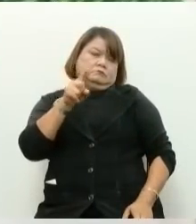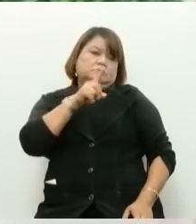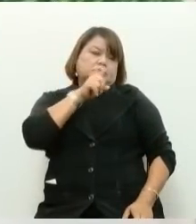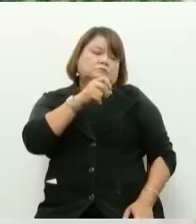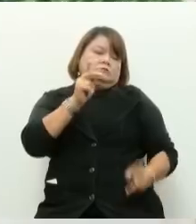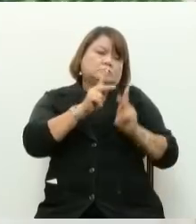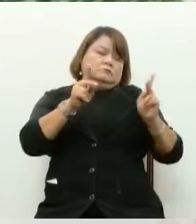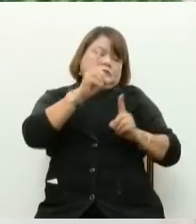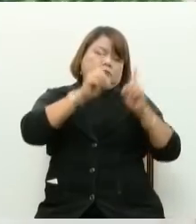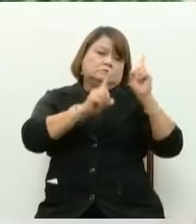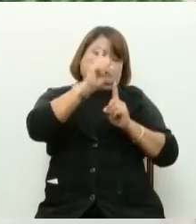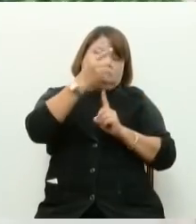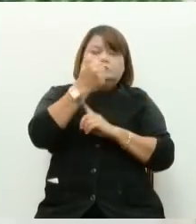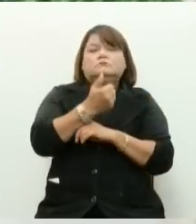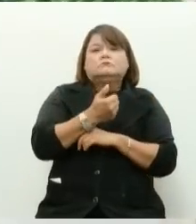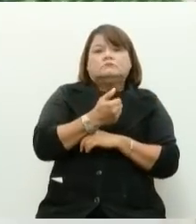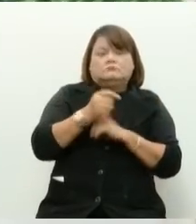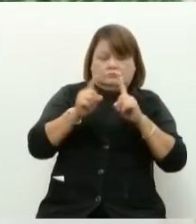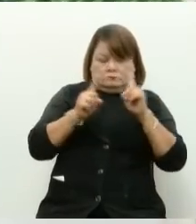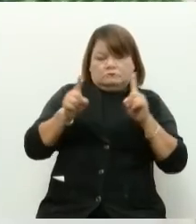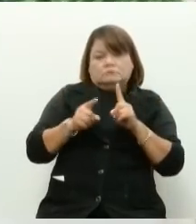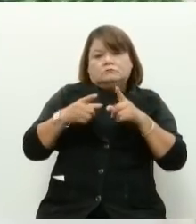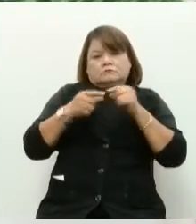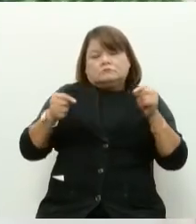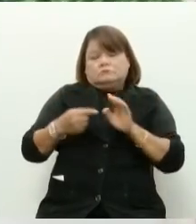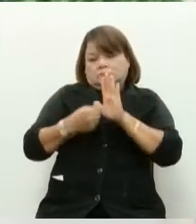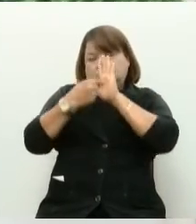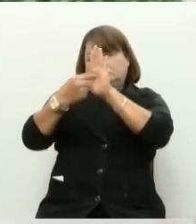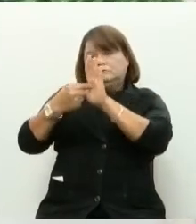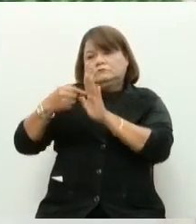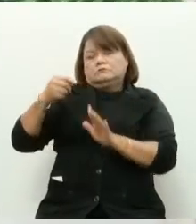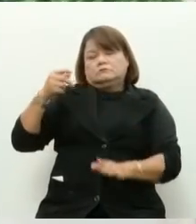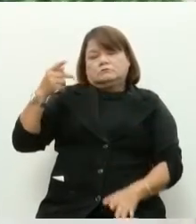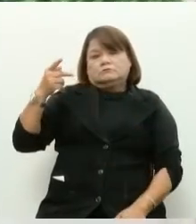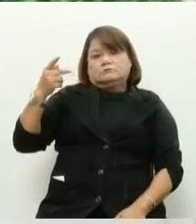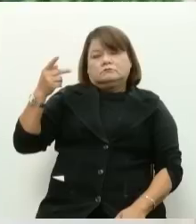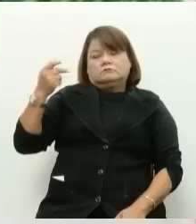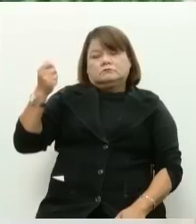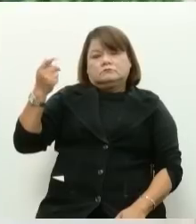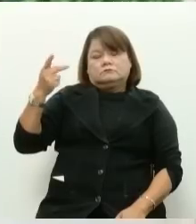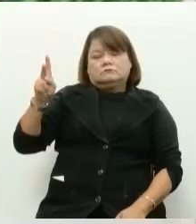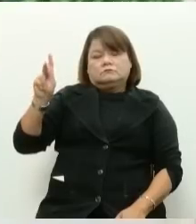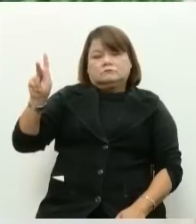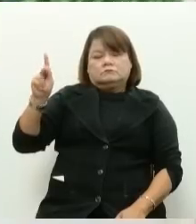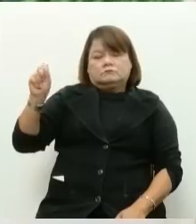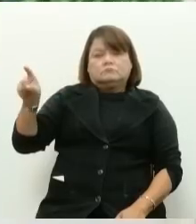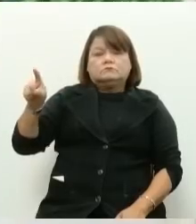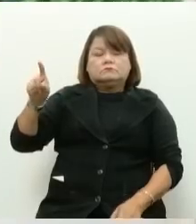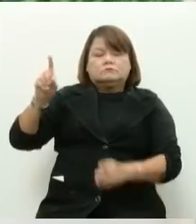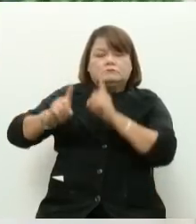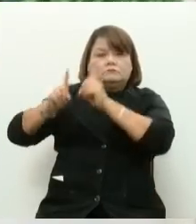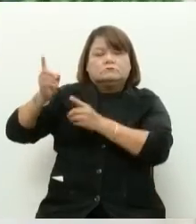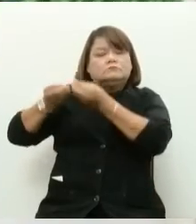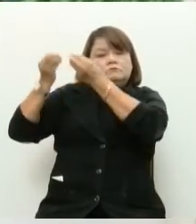การประเมินใหม่อีกครั้งหนึ่งได้นะครับแต่ถ้าในกรณีที่เสนออกส.เขตพื้นที่การศึกษาพิจารณาอนุมัติหรือไม่อนุมัติผลการประเมินไปแล้วนะ